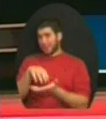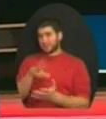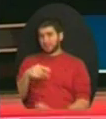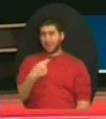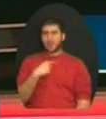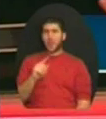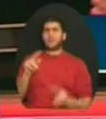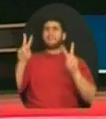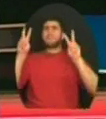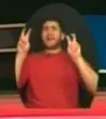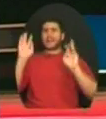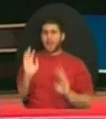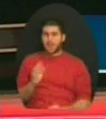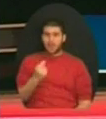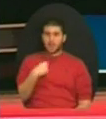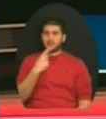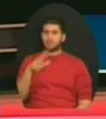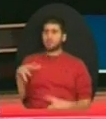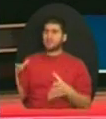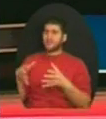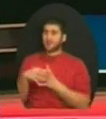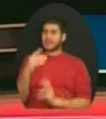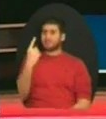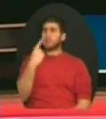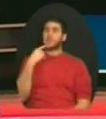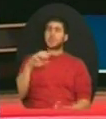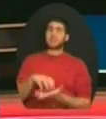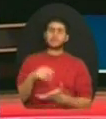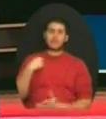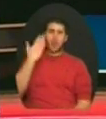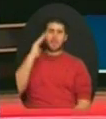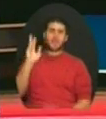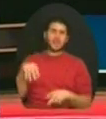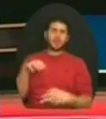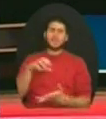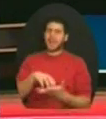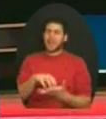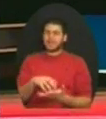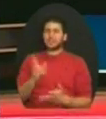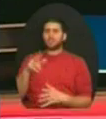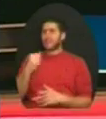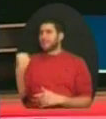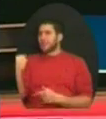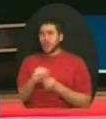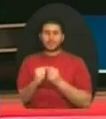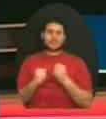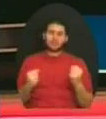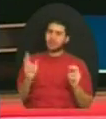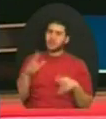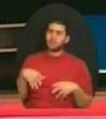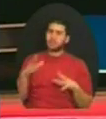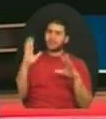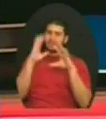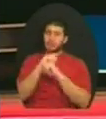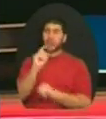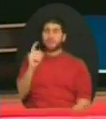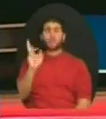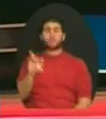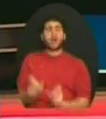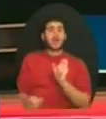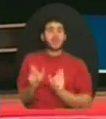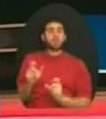אני לא מגדירה אף אחד, יש מפלגות שמגדירות את עצמה מרכז, אני לא מאמינה שיש דבר כזה מרכז, יש ימין, יש שמאל, יש תפיסות עולם, אבל יש